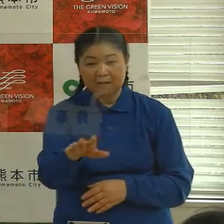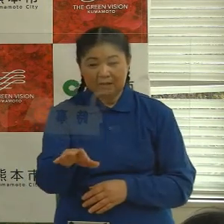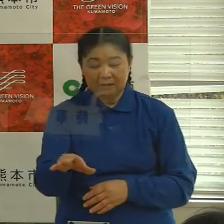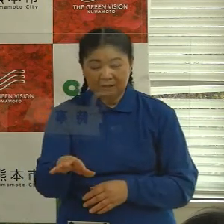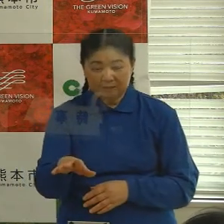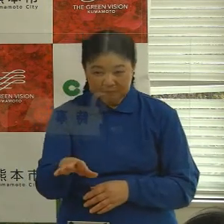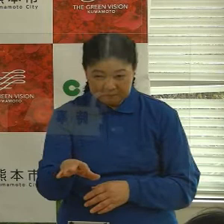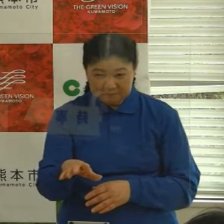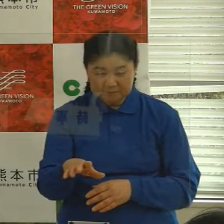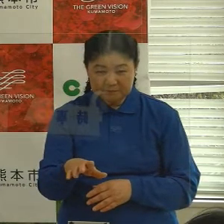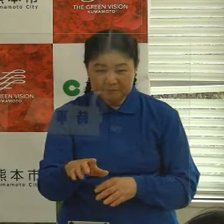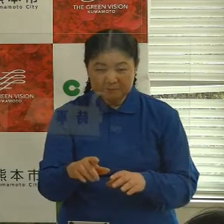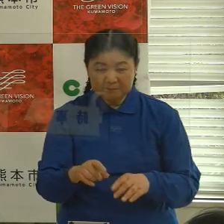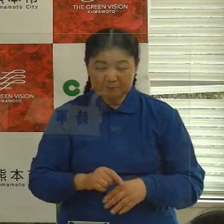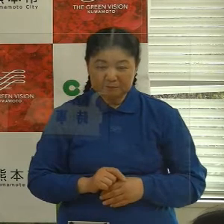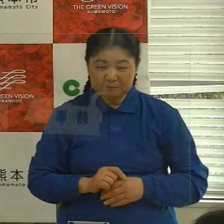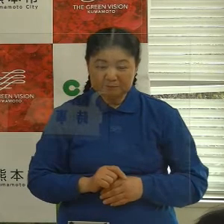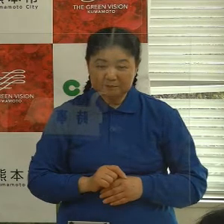常に